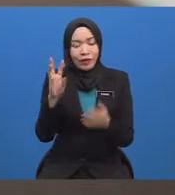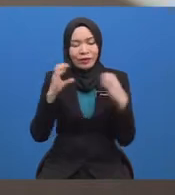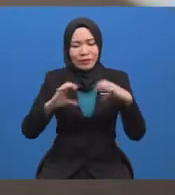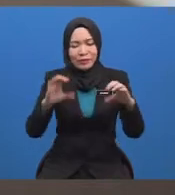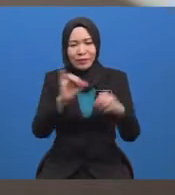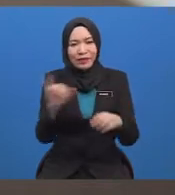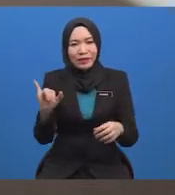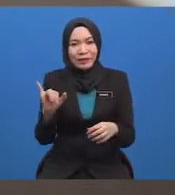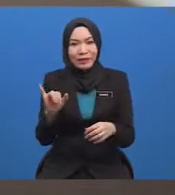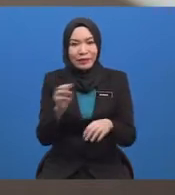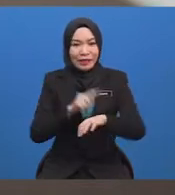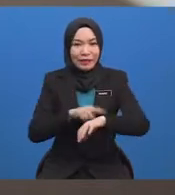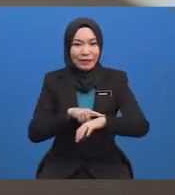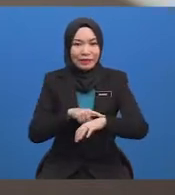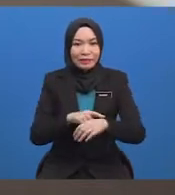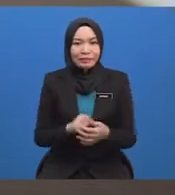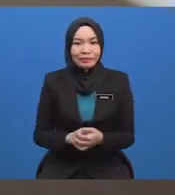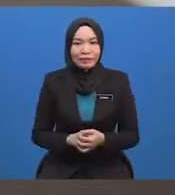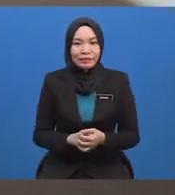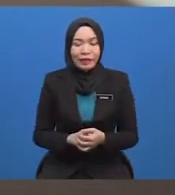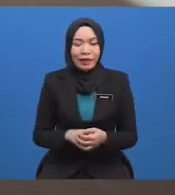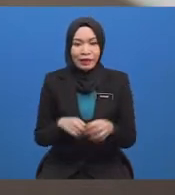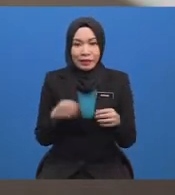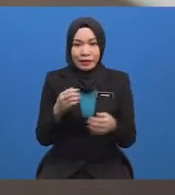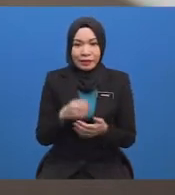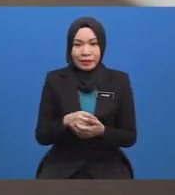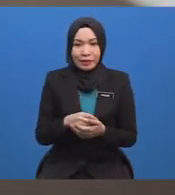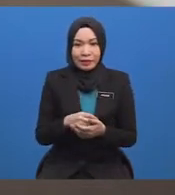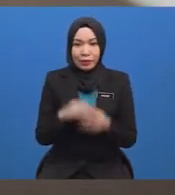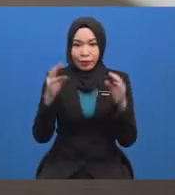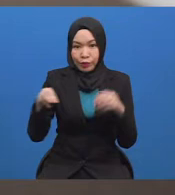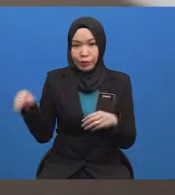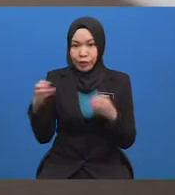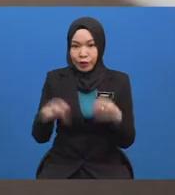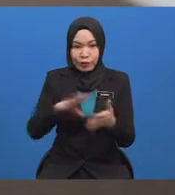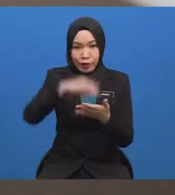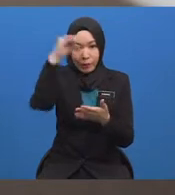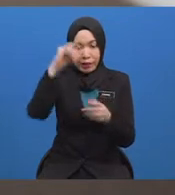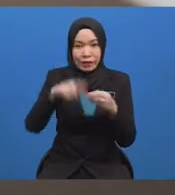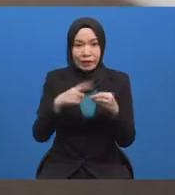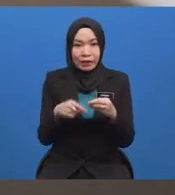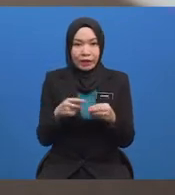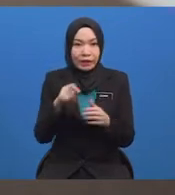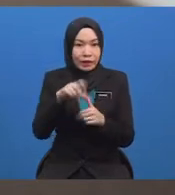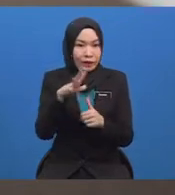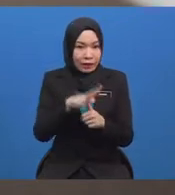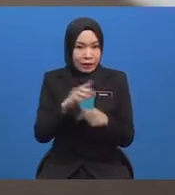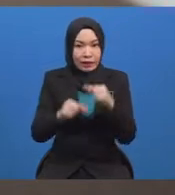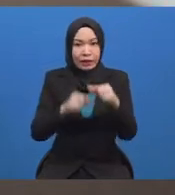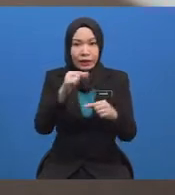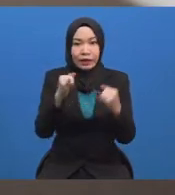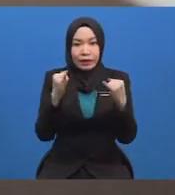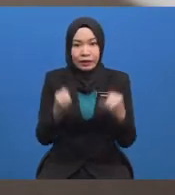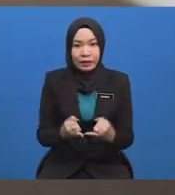murid-murid telah pun mempelajari tentang yang pertama kesan gerakkan jisim ke atas manusia